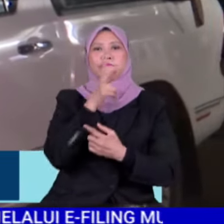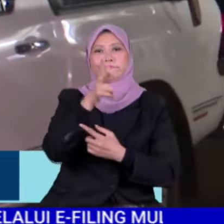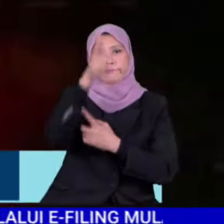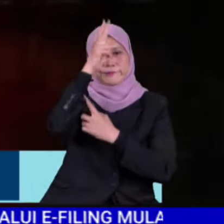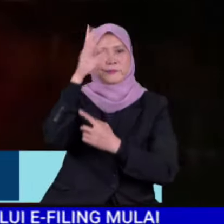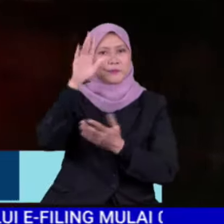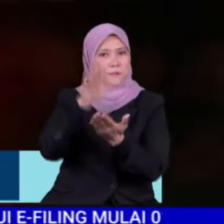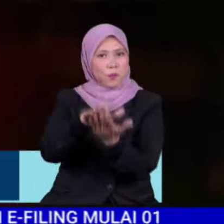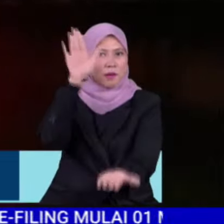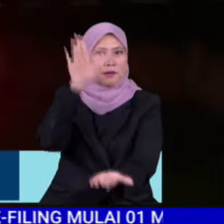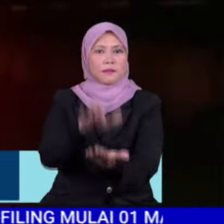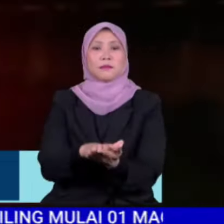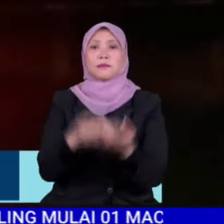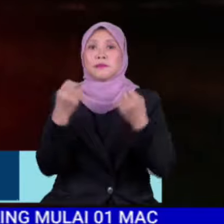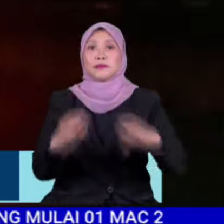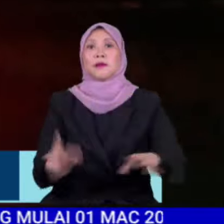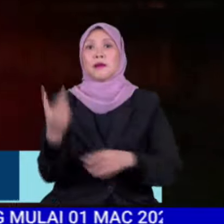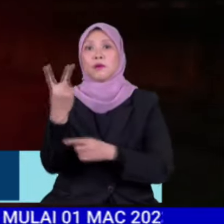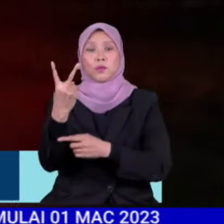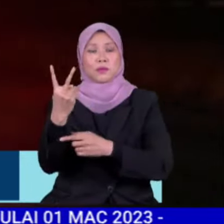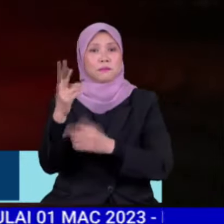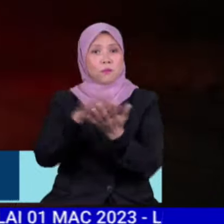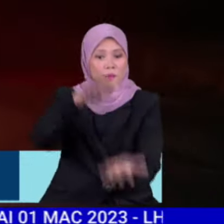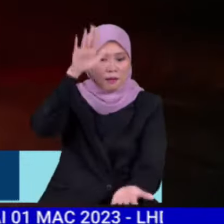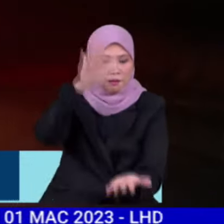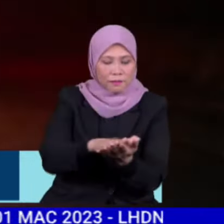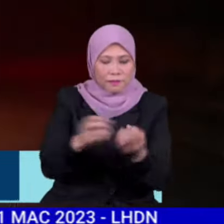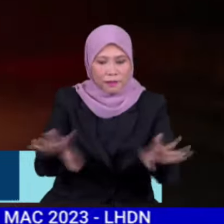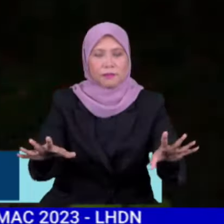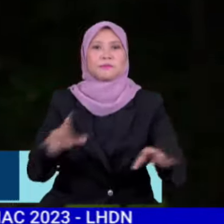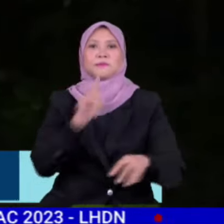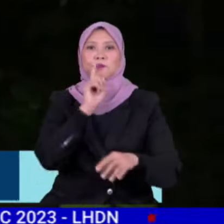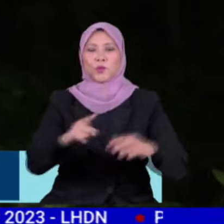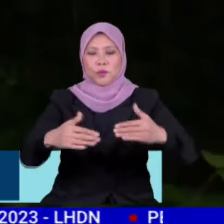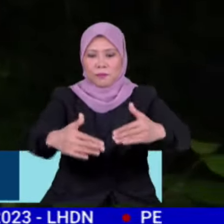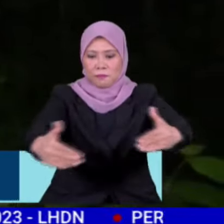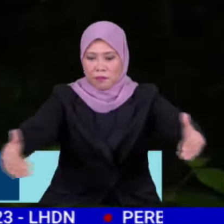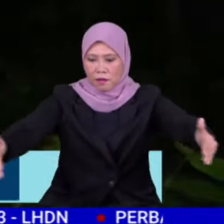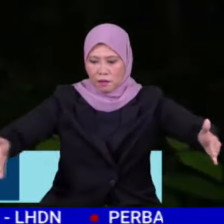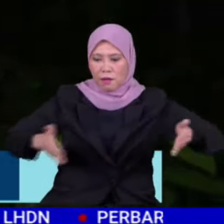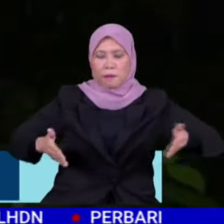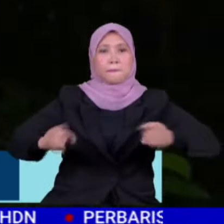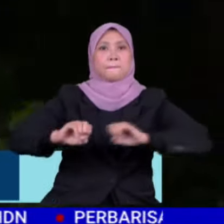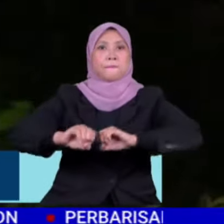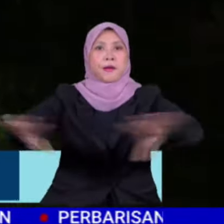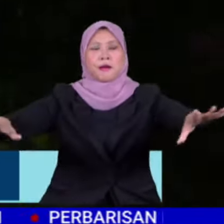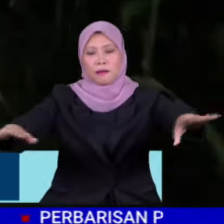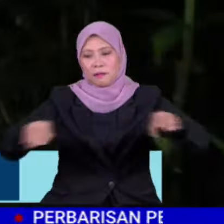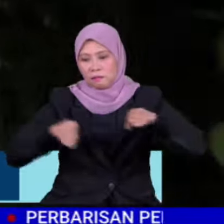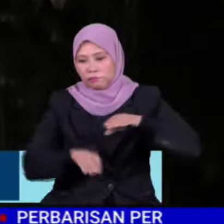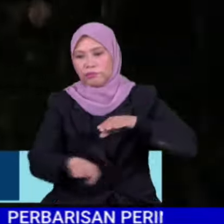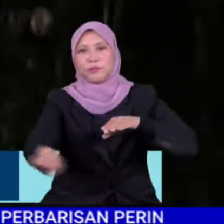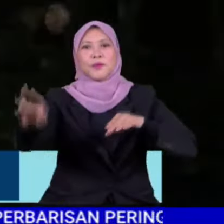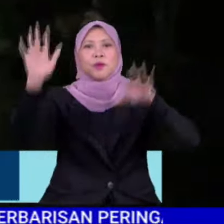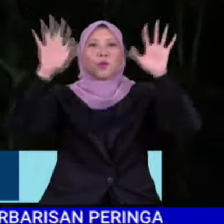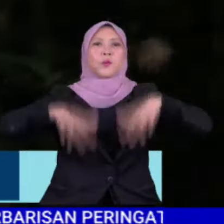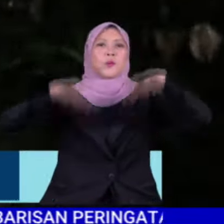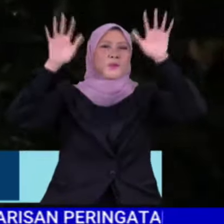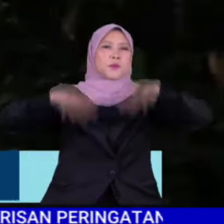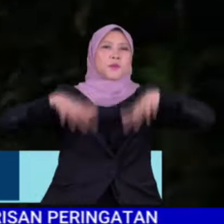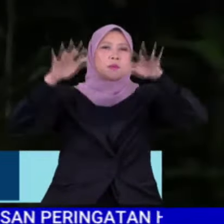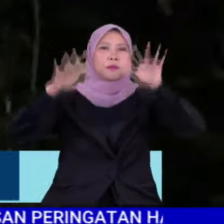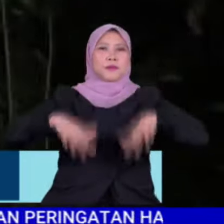terbabit. Kehilangan 2 ekor buaya itu diakibatkan oleh kandang mereka pecah akibat daripada hujan lebat yang